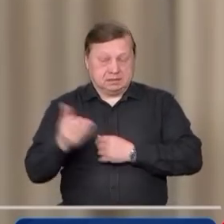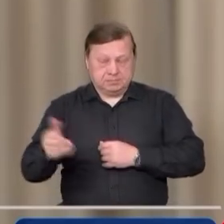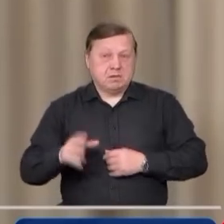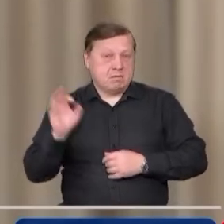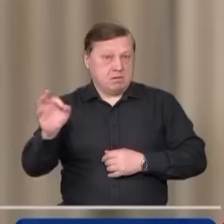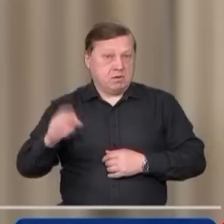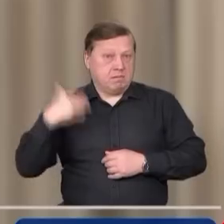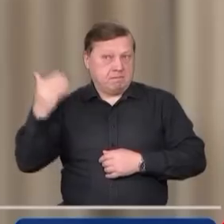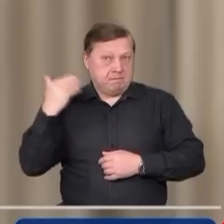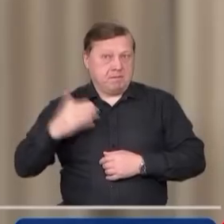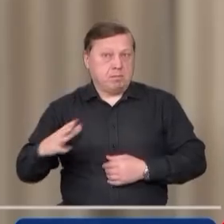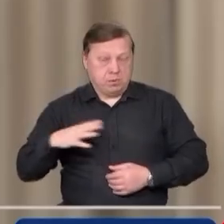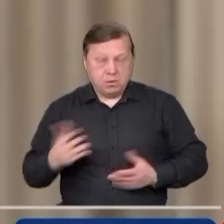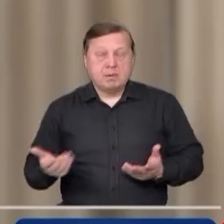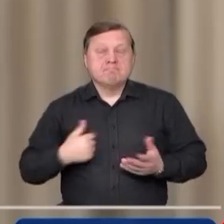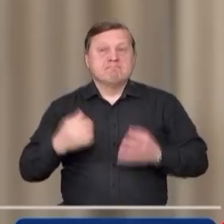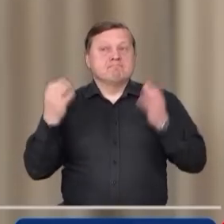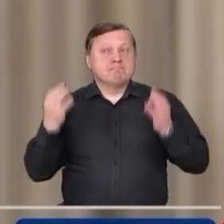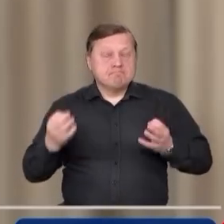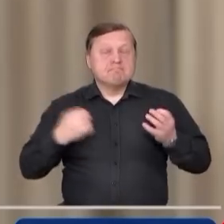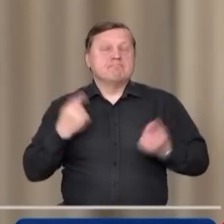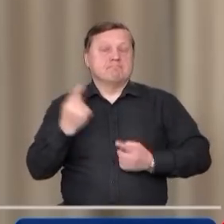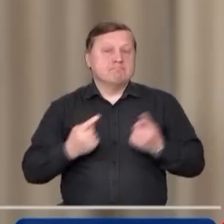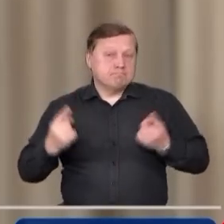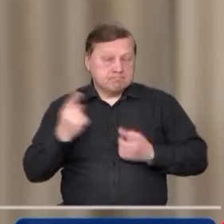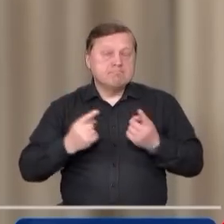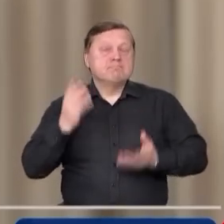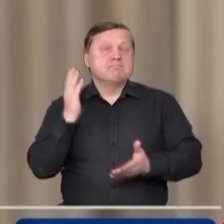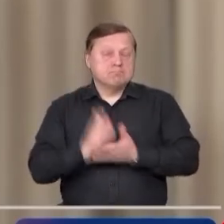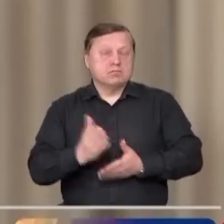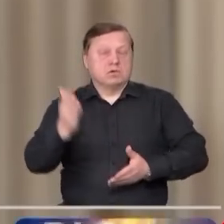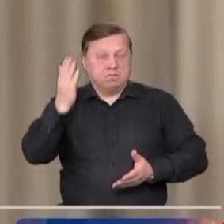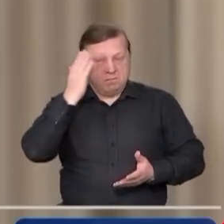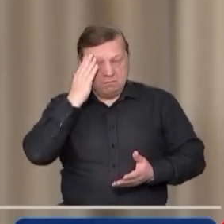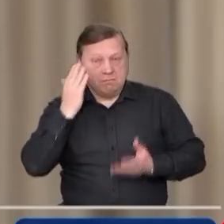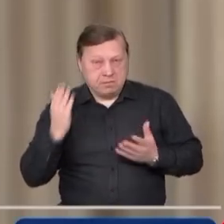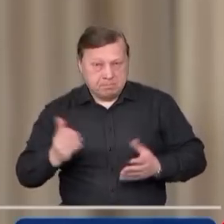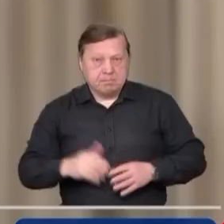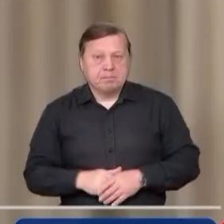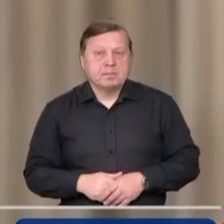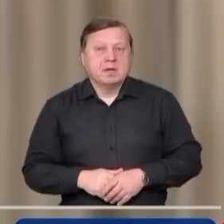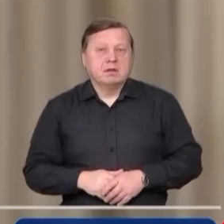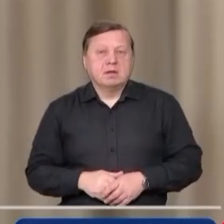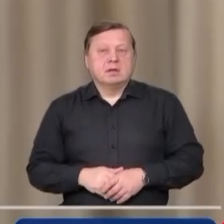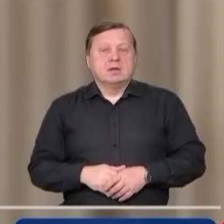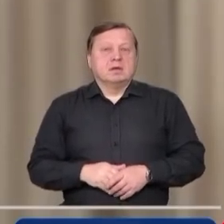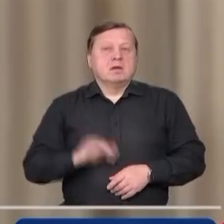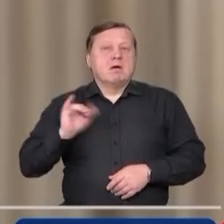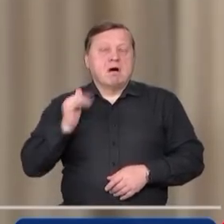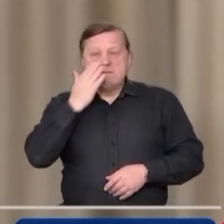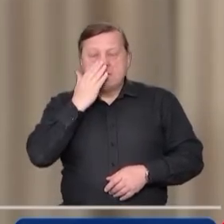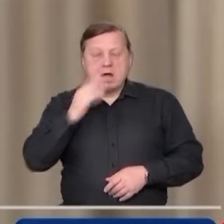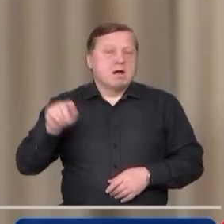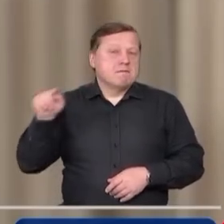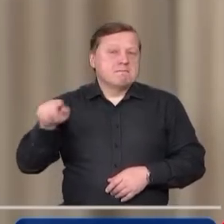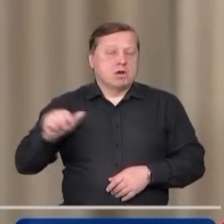prezentacje pozwoliły nam zorientować się w tym, z czym